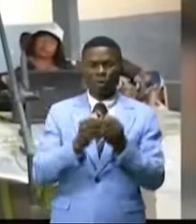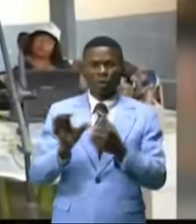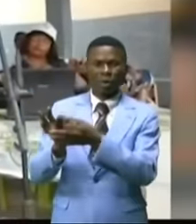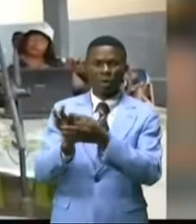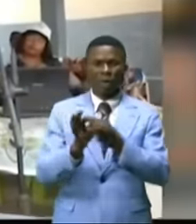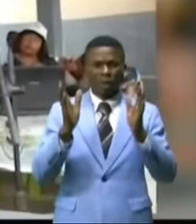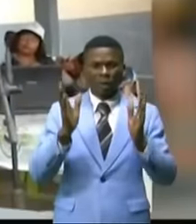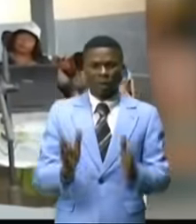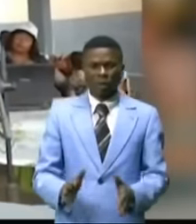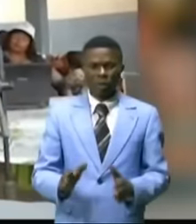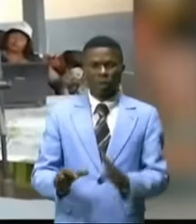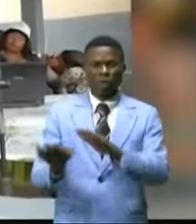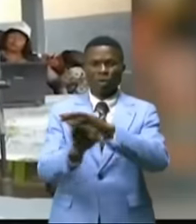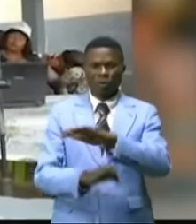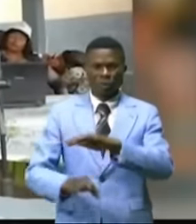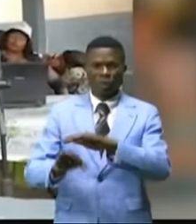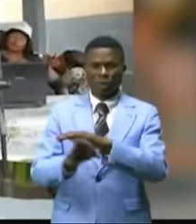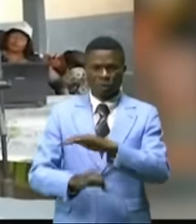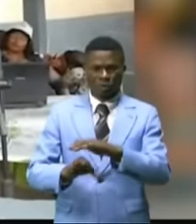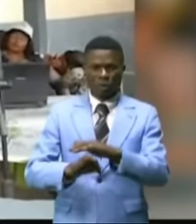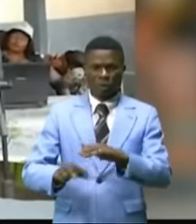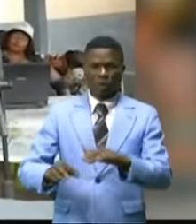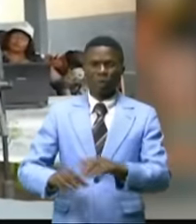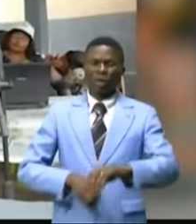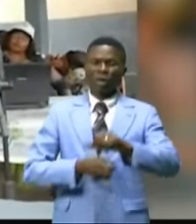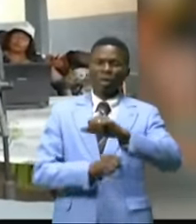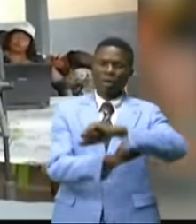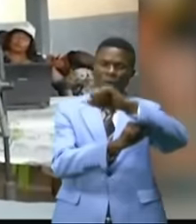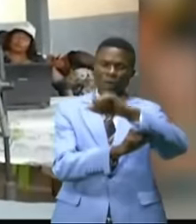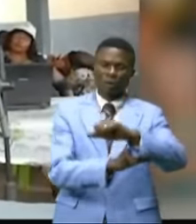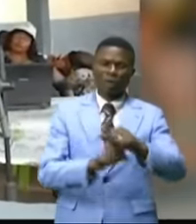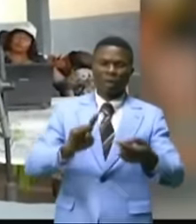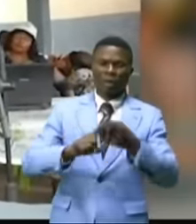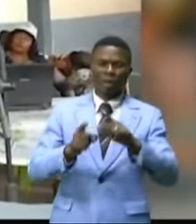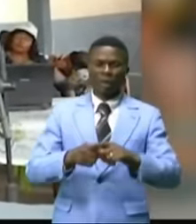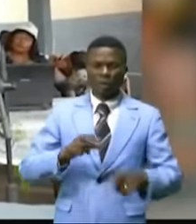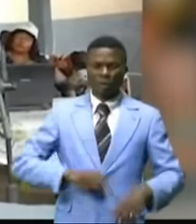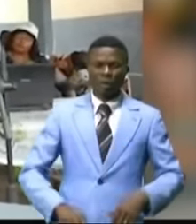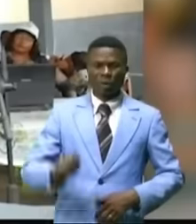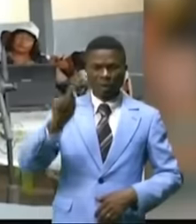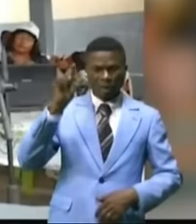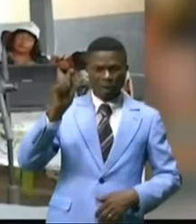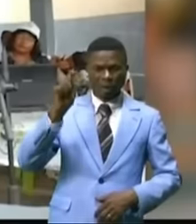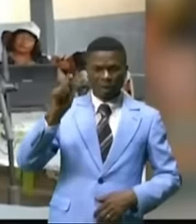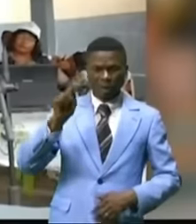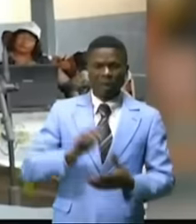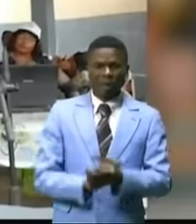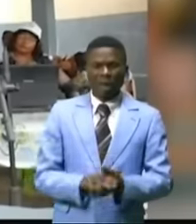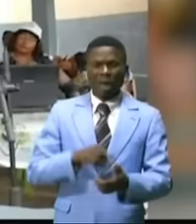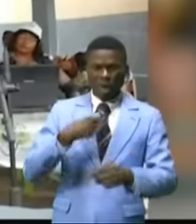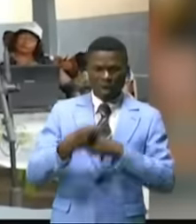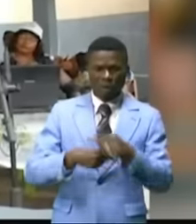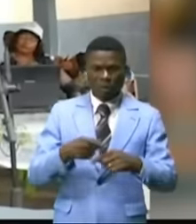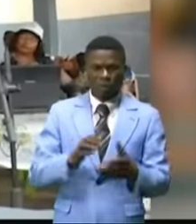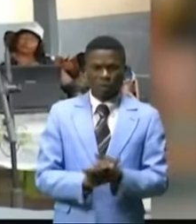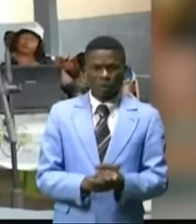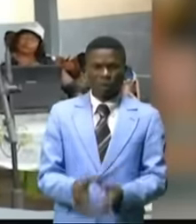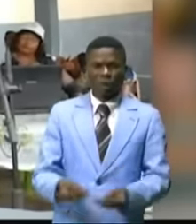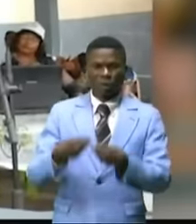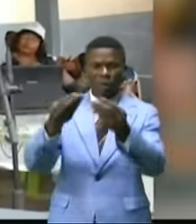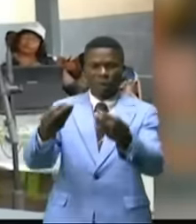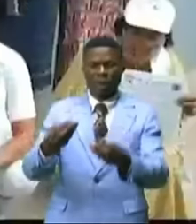coordonnateur de la fondation Les Compagnons d'Étienne Tshisekedi, Jean-Jacques Kaniki, a procédé à l'octroi